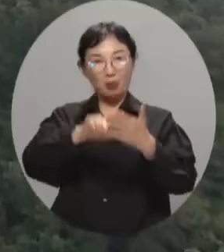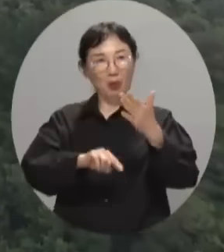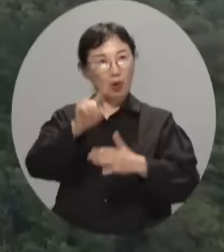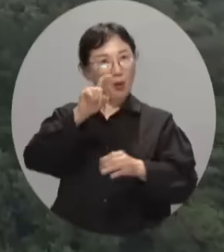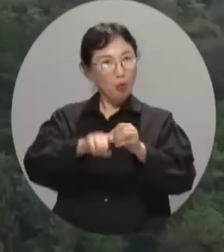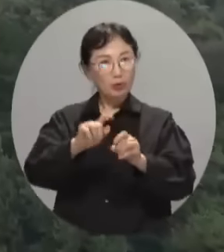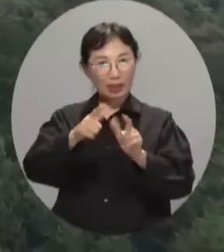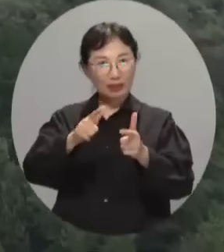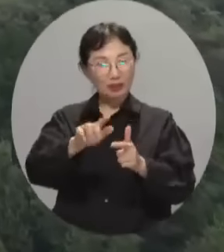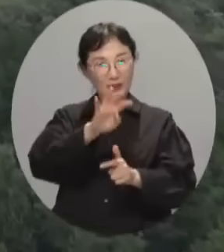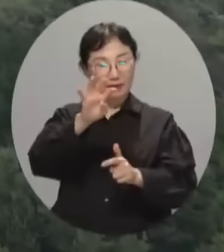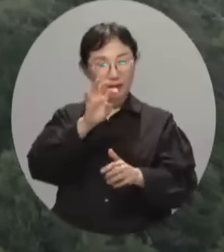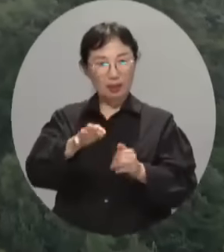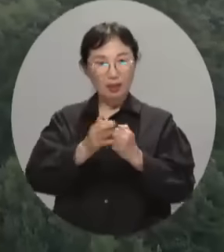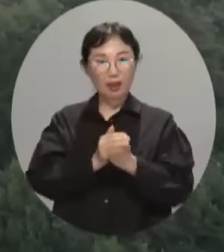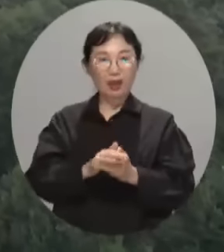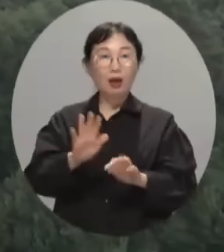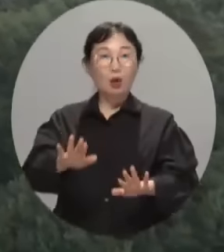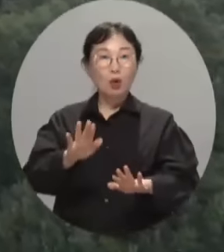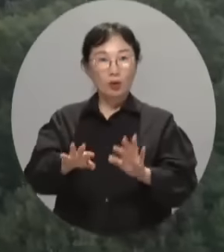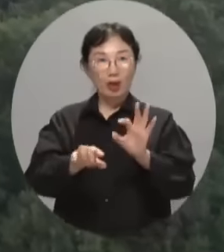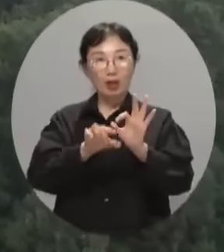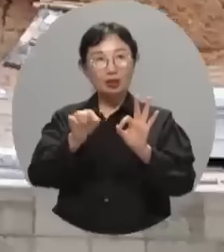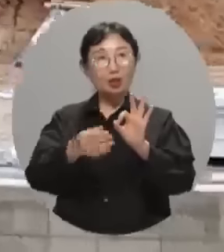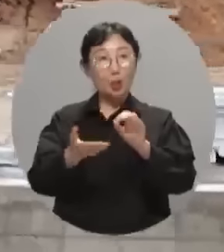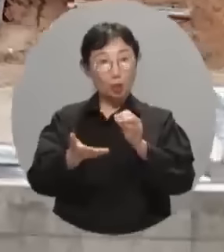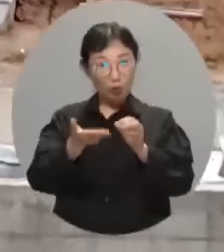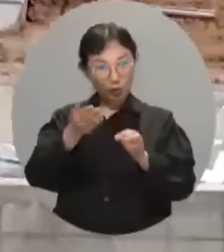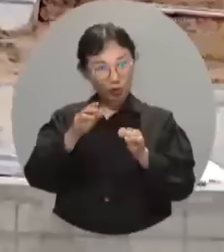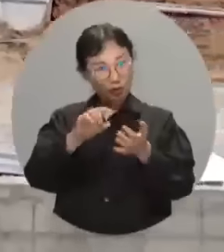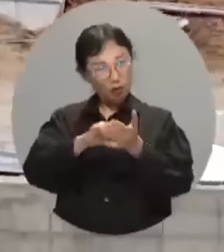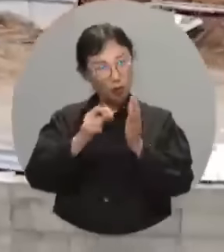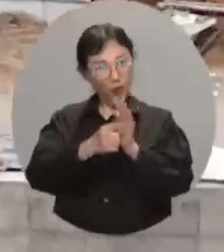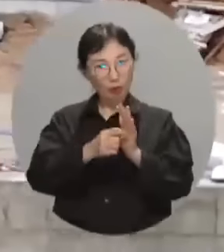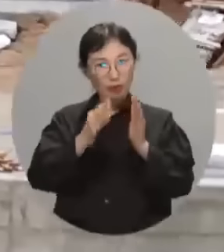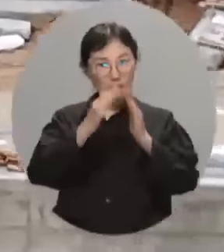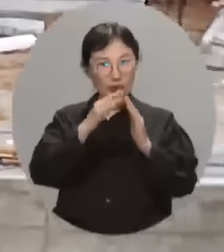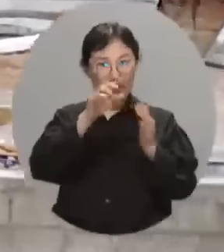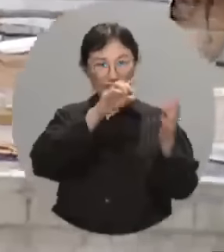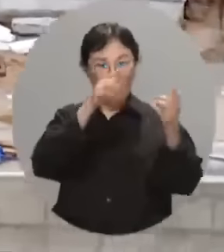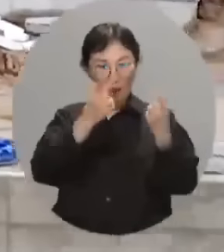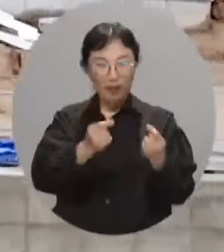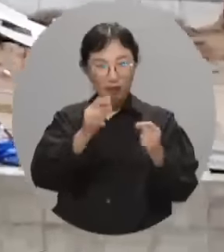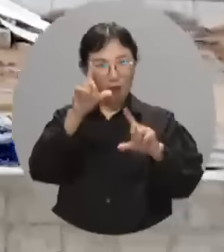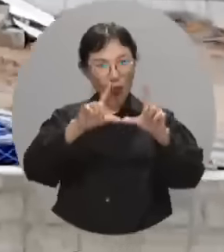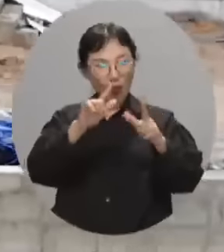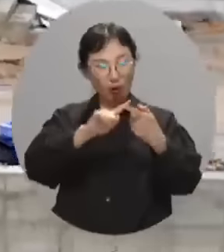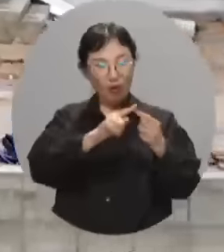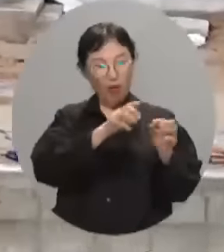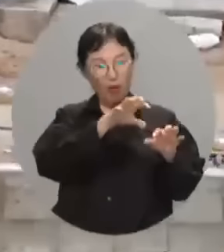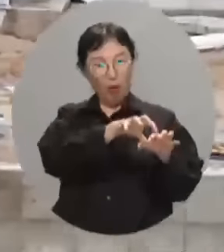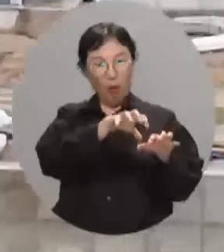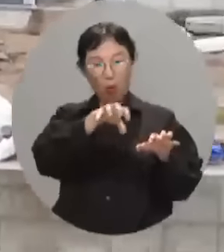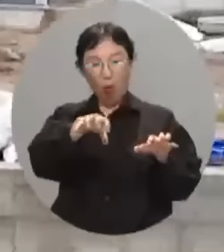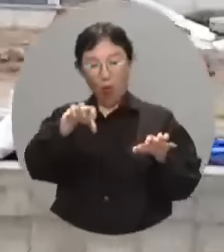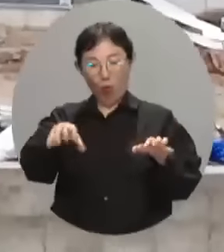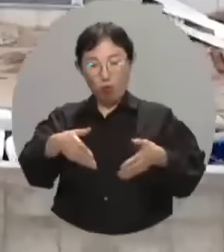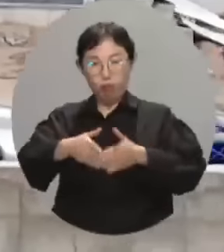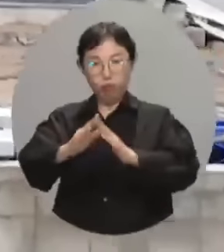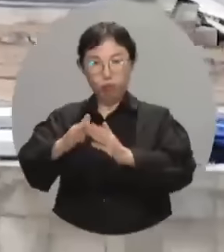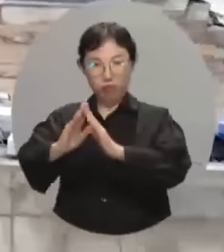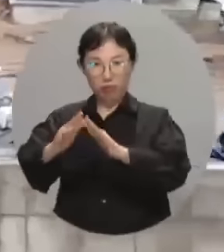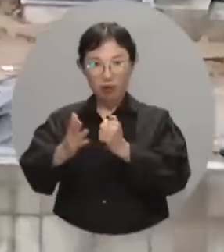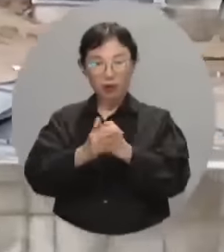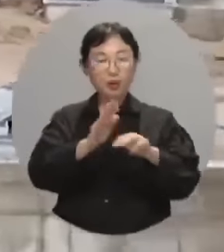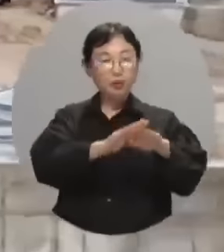이달 초 한 주택단지에 같은 모양의 집 여러 채가 지어지기 시작했습니다. 그런데 이곳 전주와